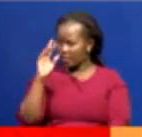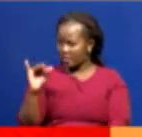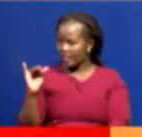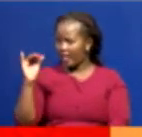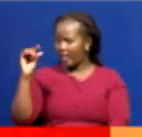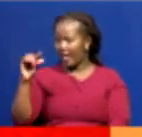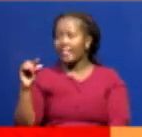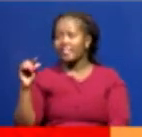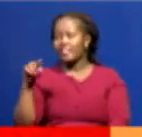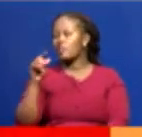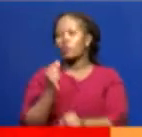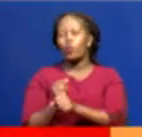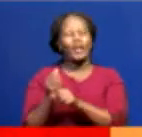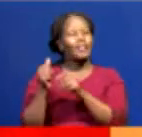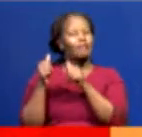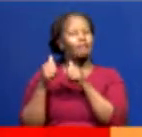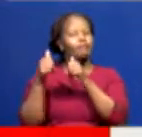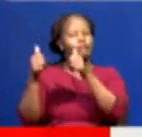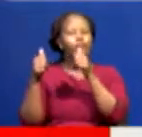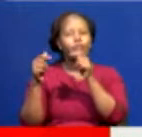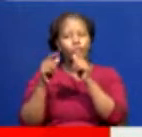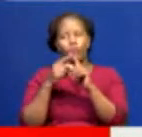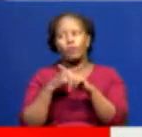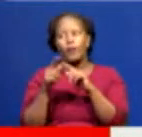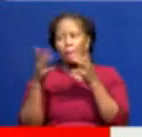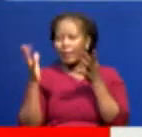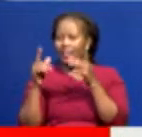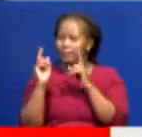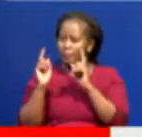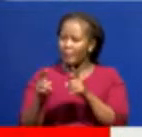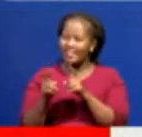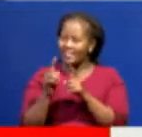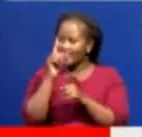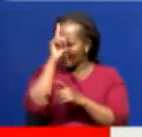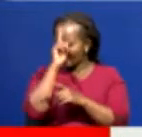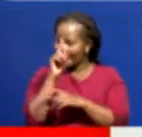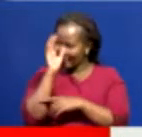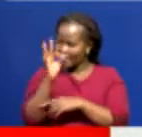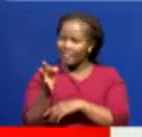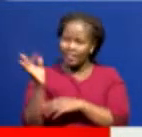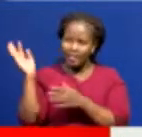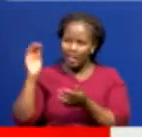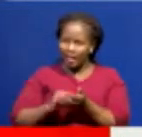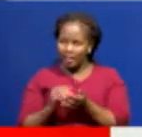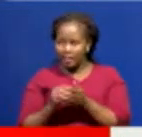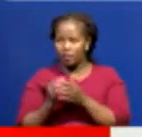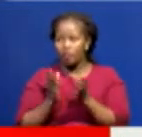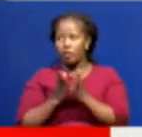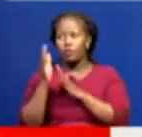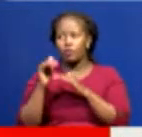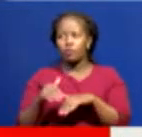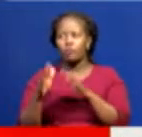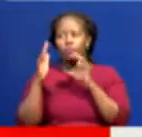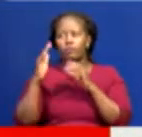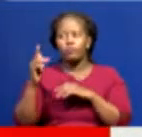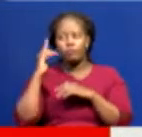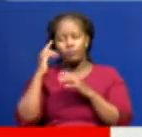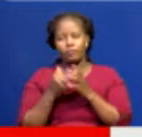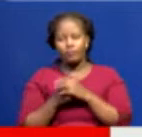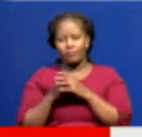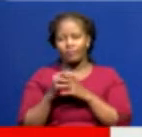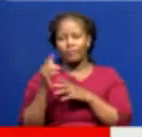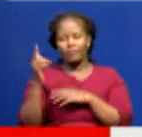general, unafanya kazi nzuri, lakini kaza kidogo kamba. Kwa kufuatilia sheria, lakini sheria